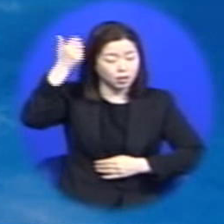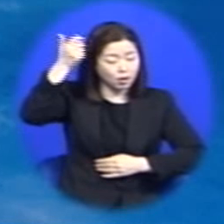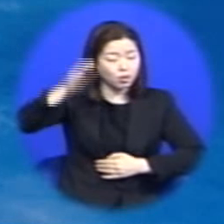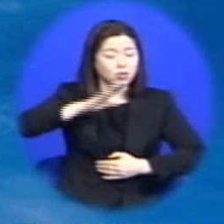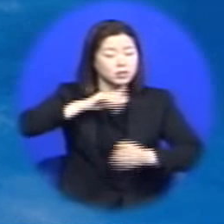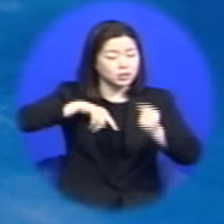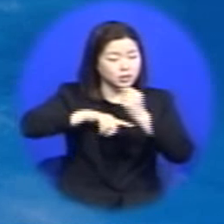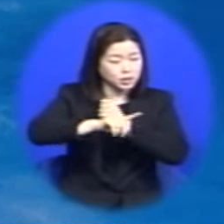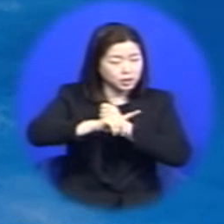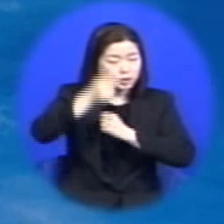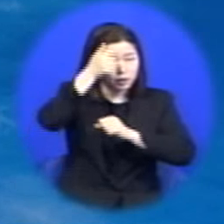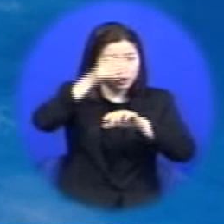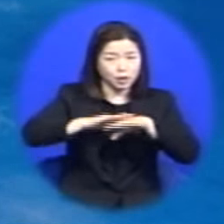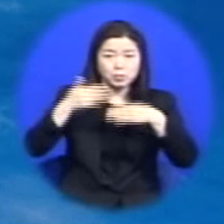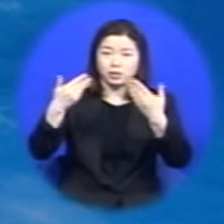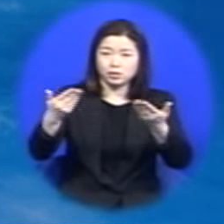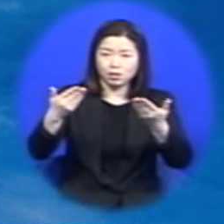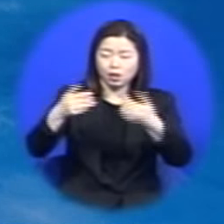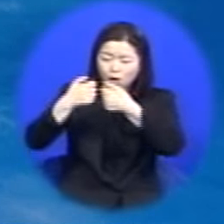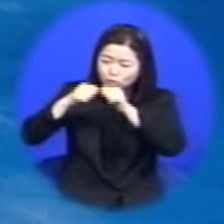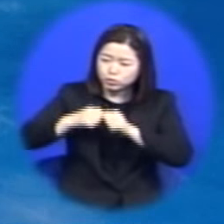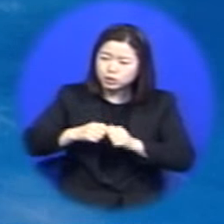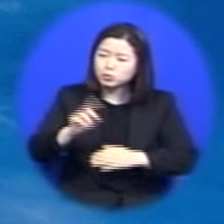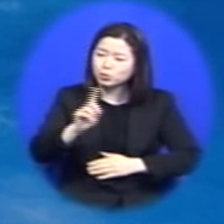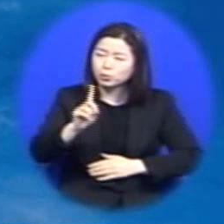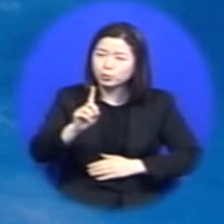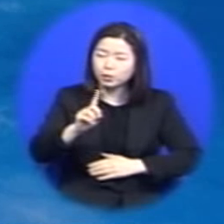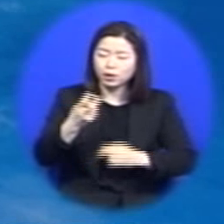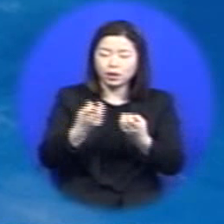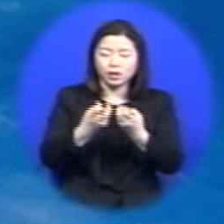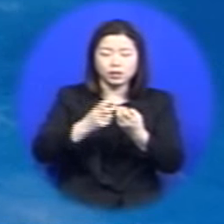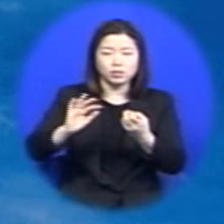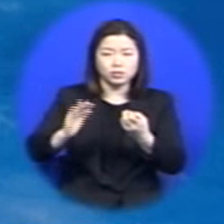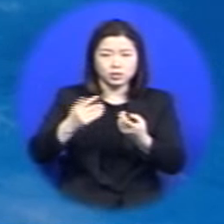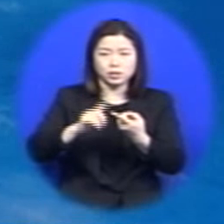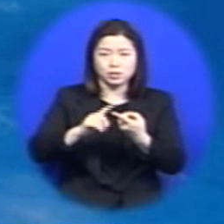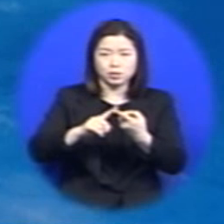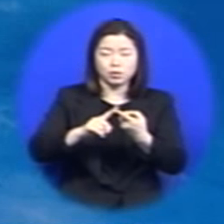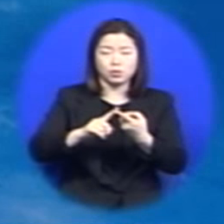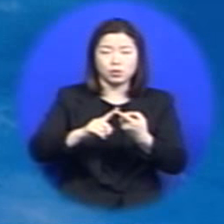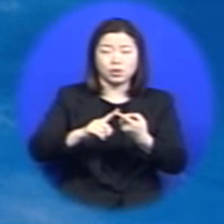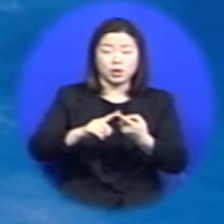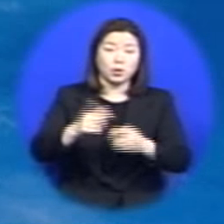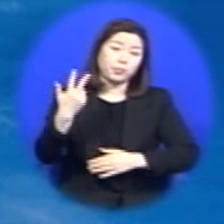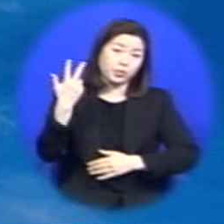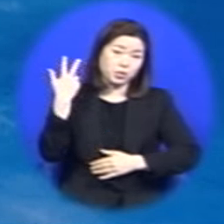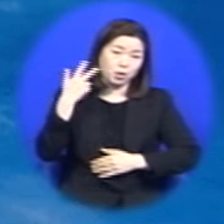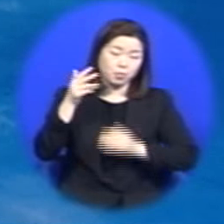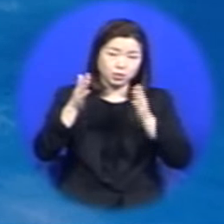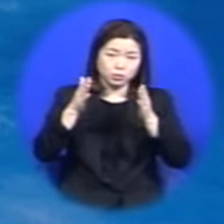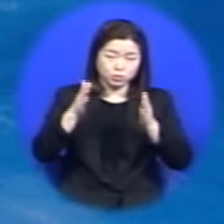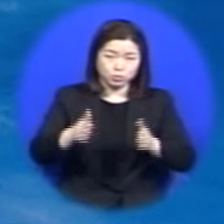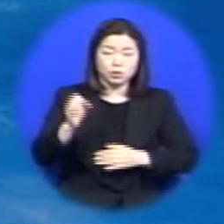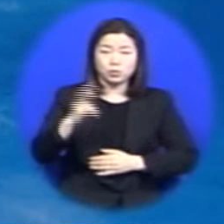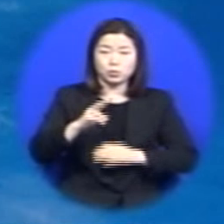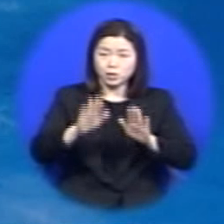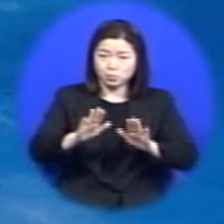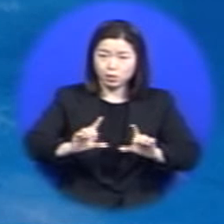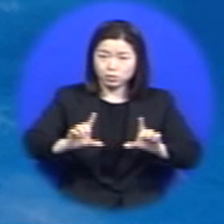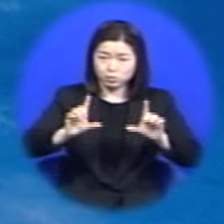그럼 구체적으로 어떻게 하라는 건가? 그 점에 대해서 지난주, 이번 주에 말씀을